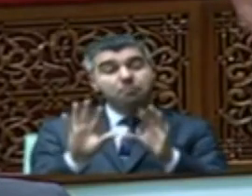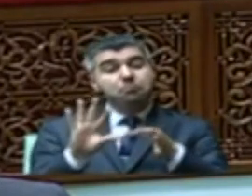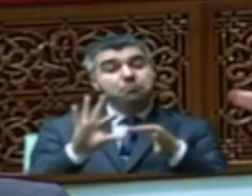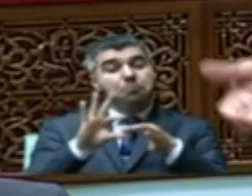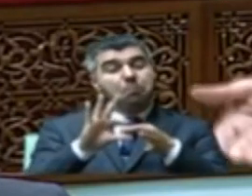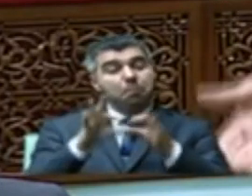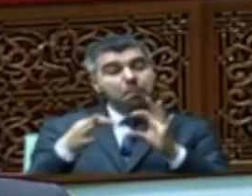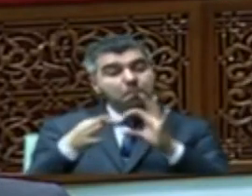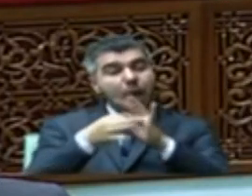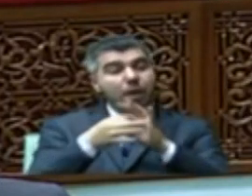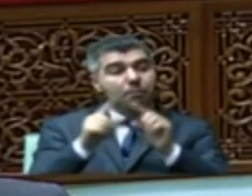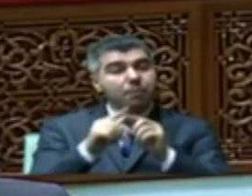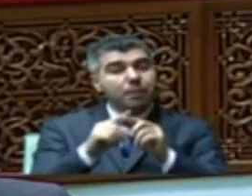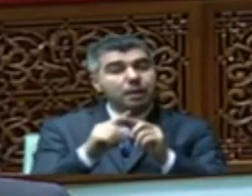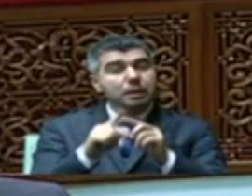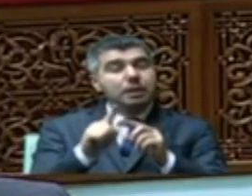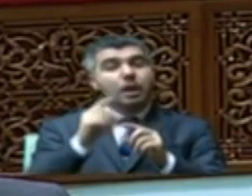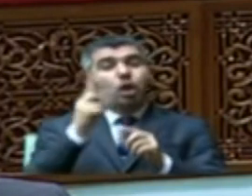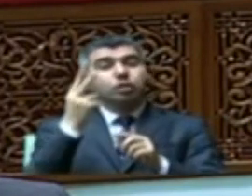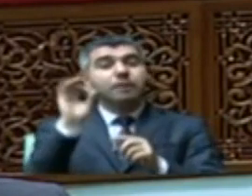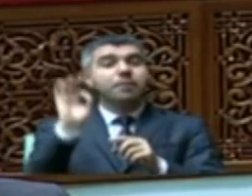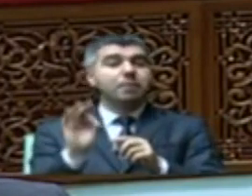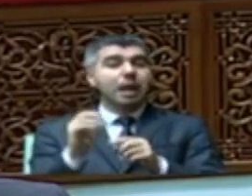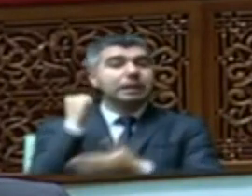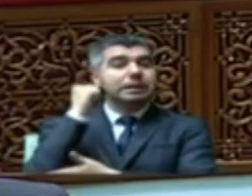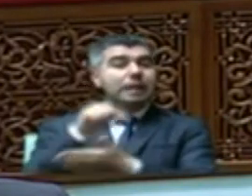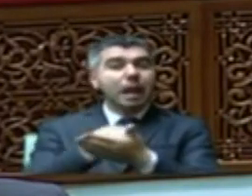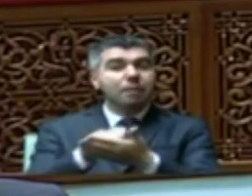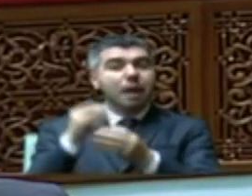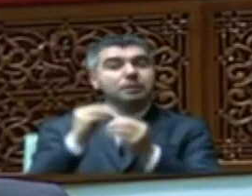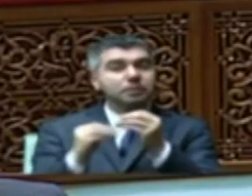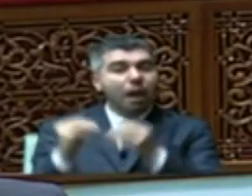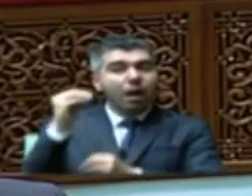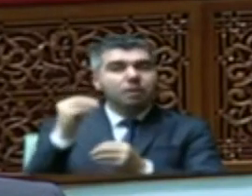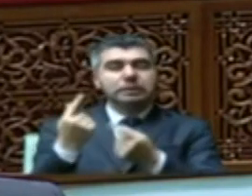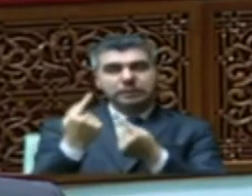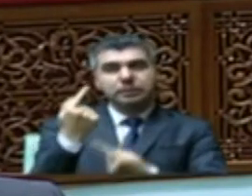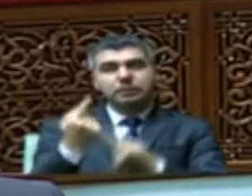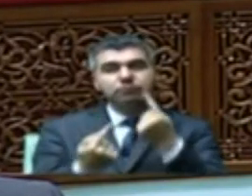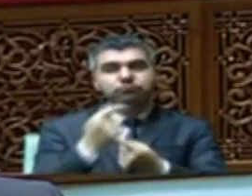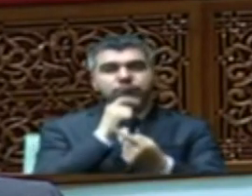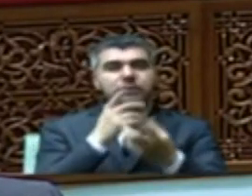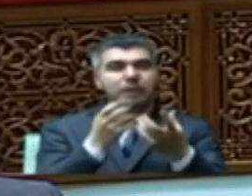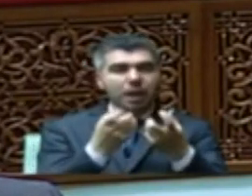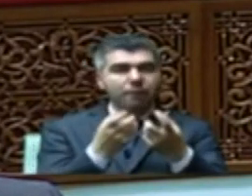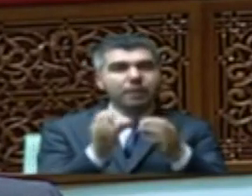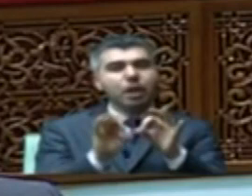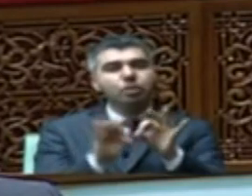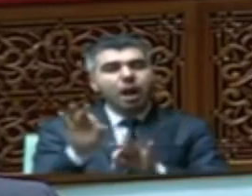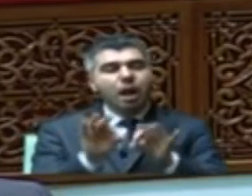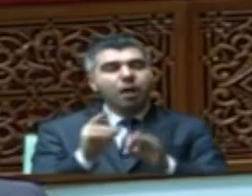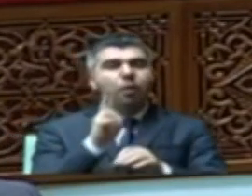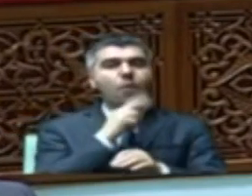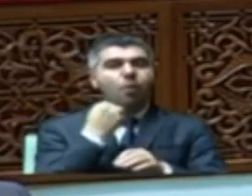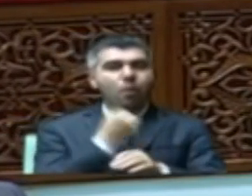مستوى التيفية اللي هي مرتفعة. أيضا جدنا مشكل أخر الآن اللي هو آني، وهو من الإجراء اللي اتخذته الحكومة الآن،